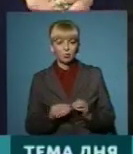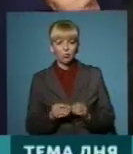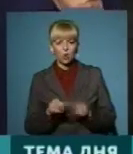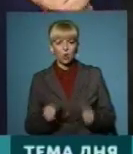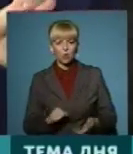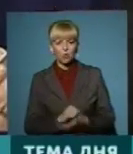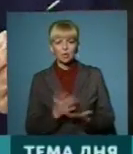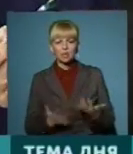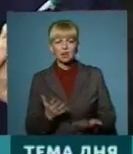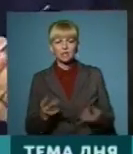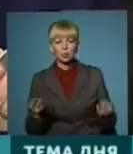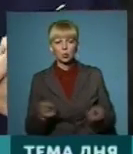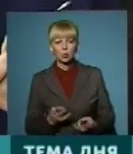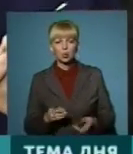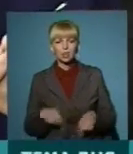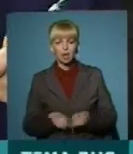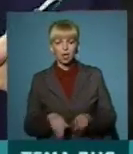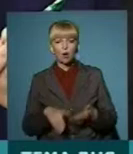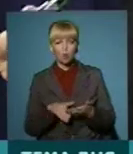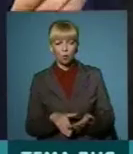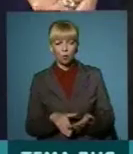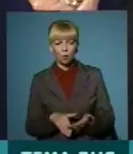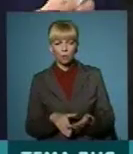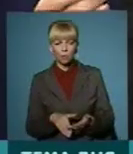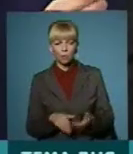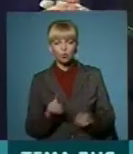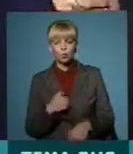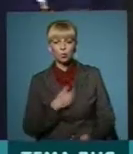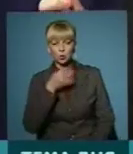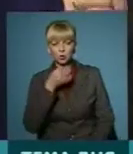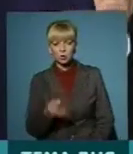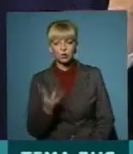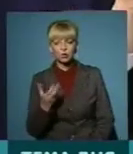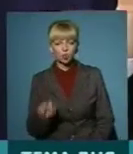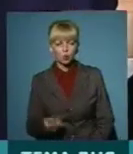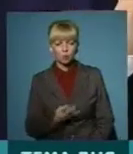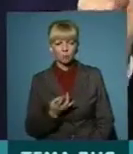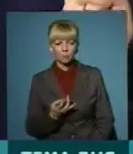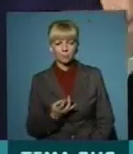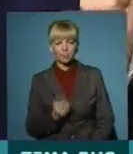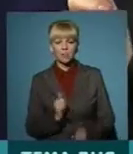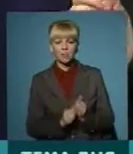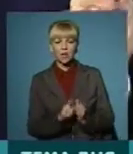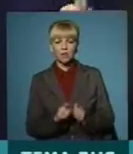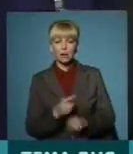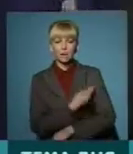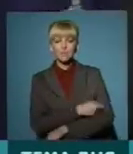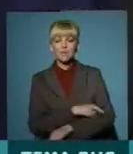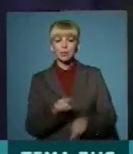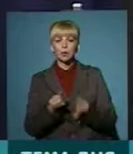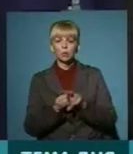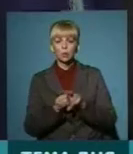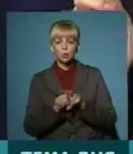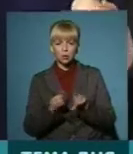документів. Якщо нужна така допомога, любая, значить, що я хочу сказати, ще раз. В кожному медицинському